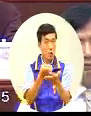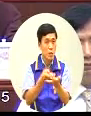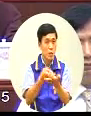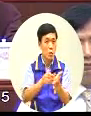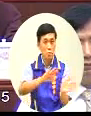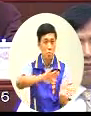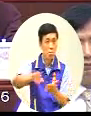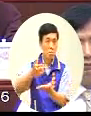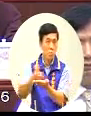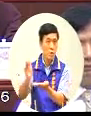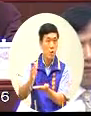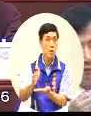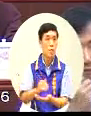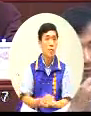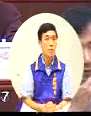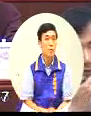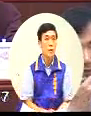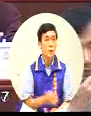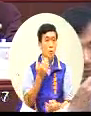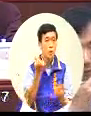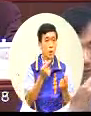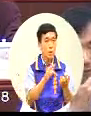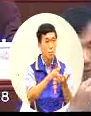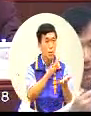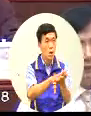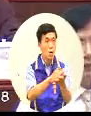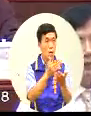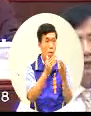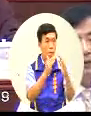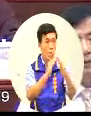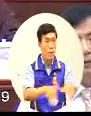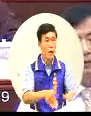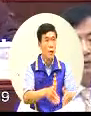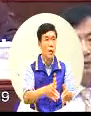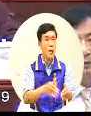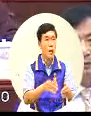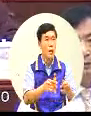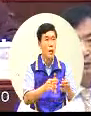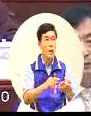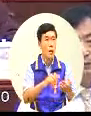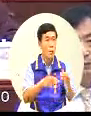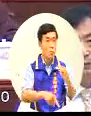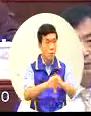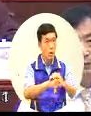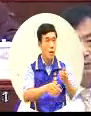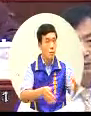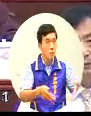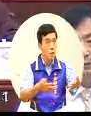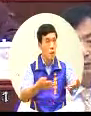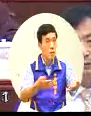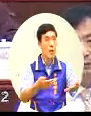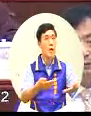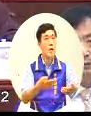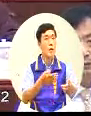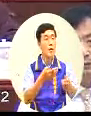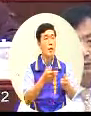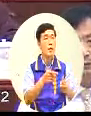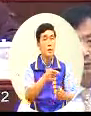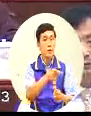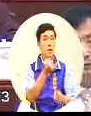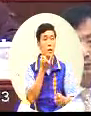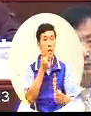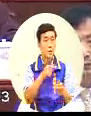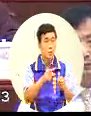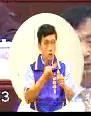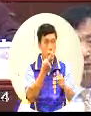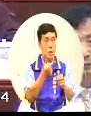除。如果说因为比方说得回啊啦，下面回灌的哈，较轻呢，那可以条件会放宽一点，那这样子他就可以优